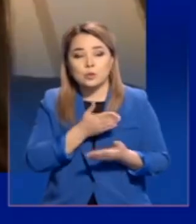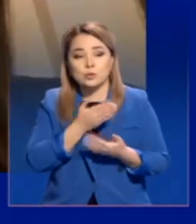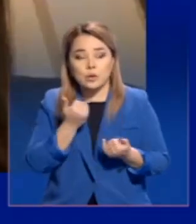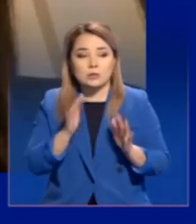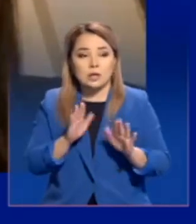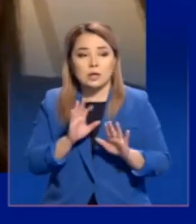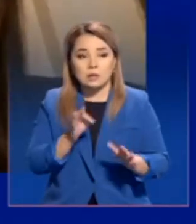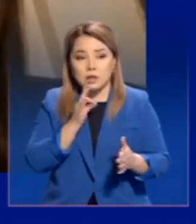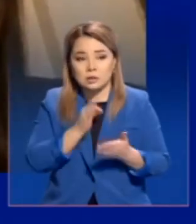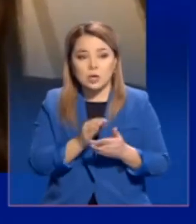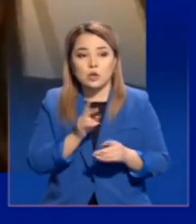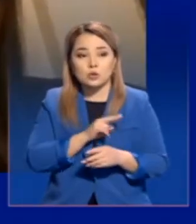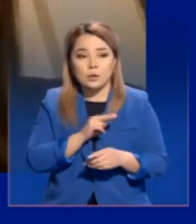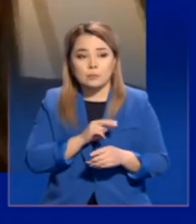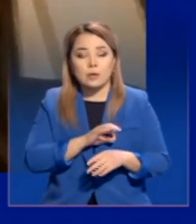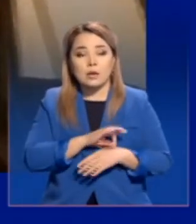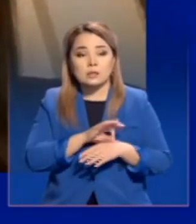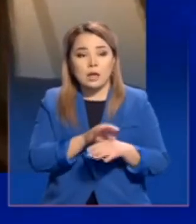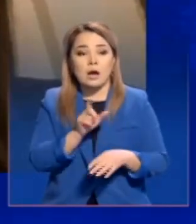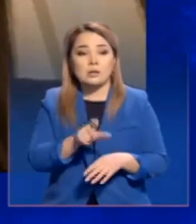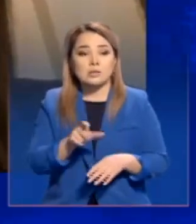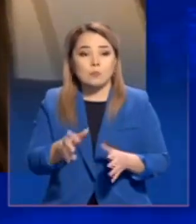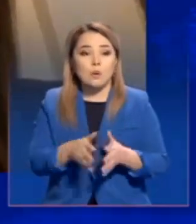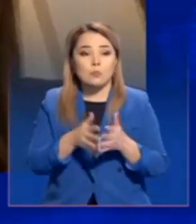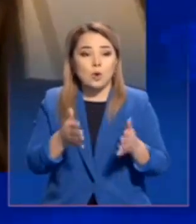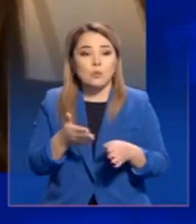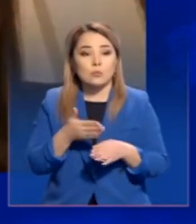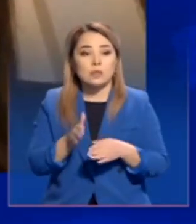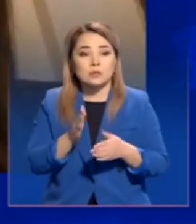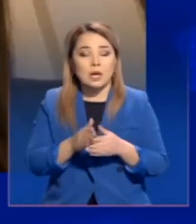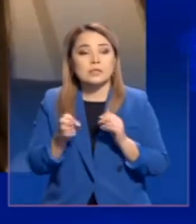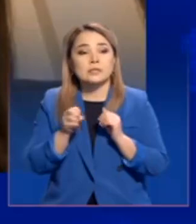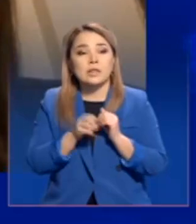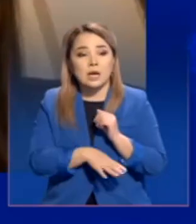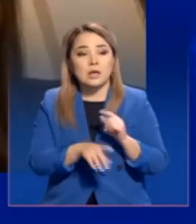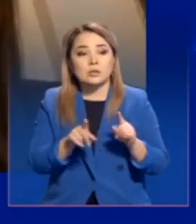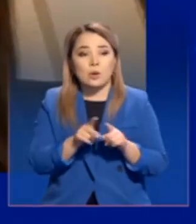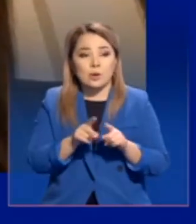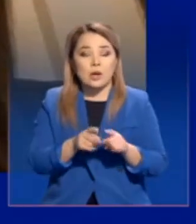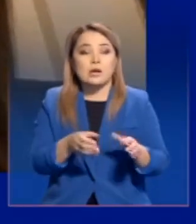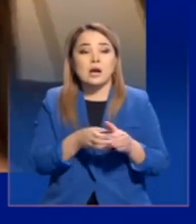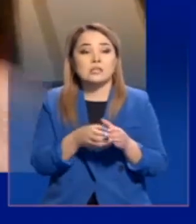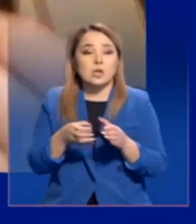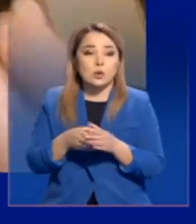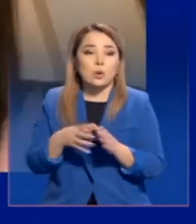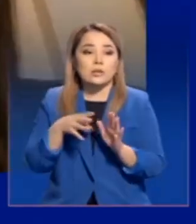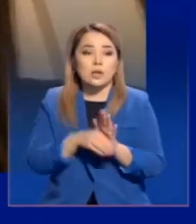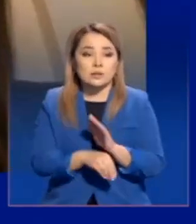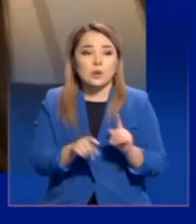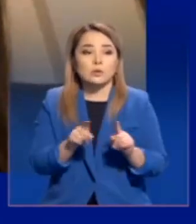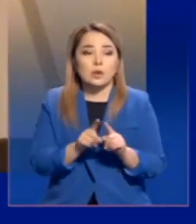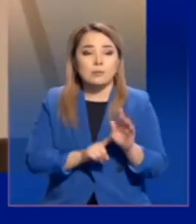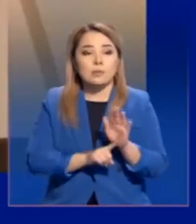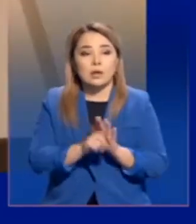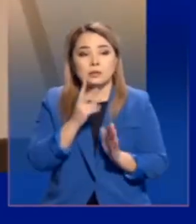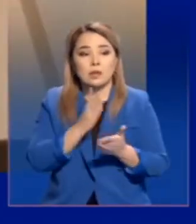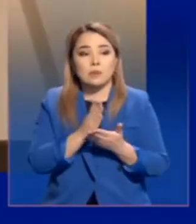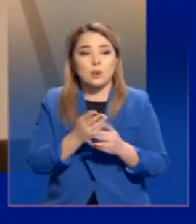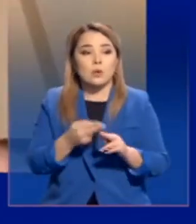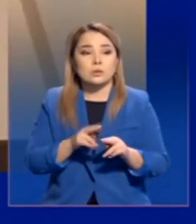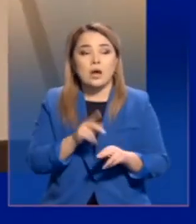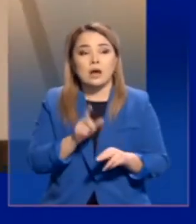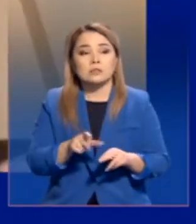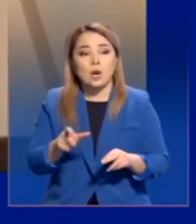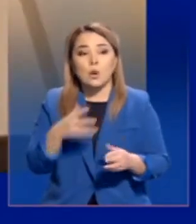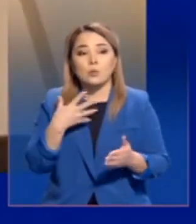қана емес, сонымен қатар жұмыс істейтін азаматтардың басым бөлігінде осы кедейлер жаңағы категориясына ене бастап жатты. Ол